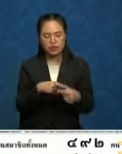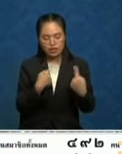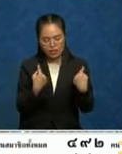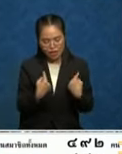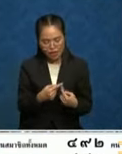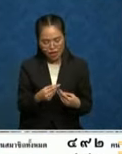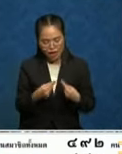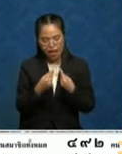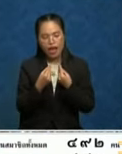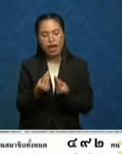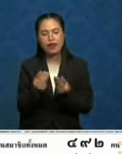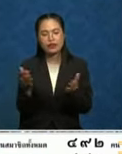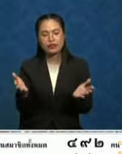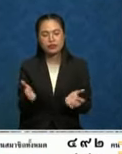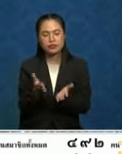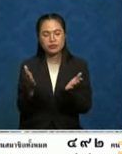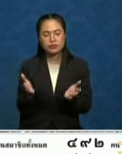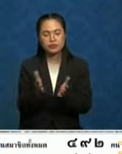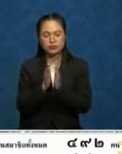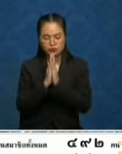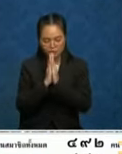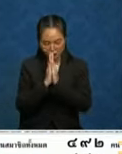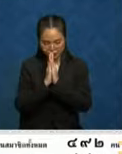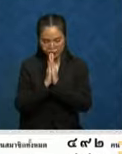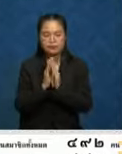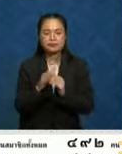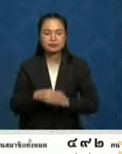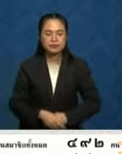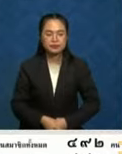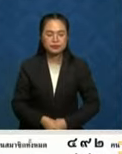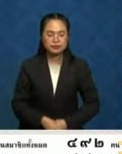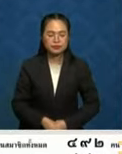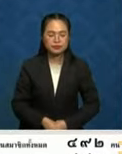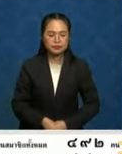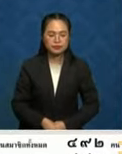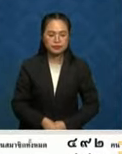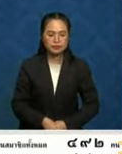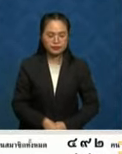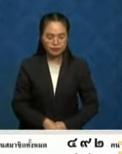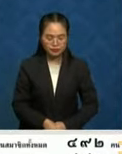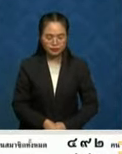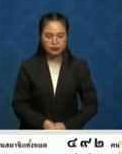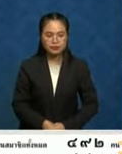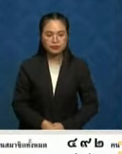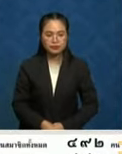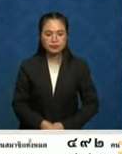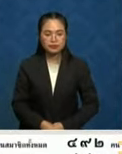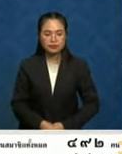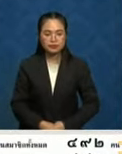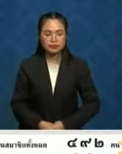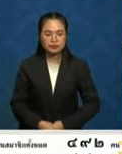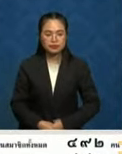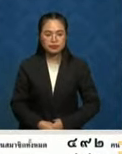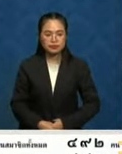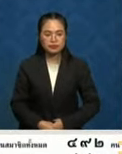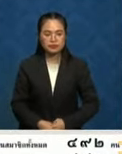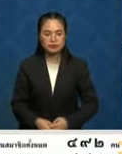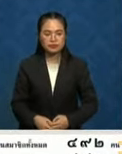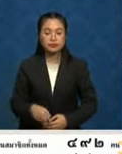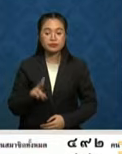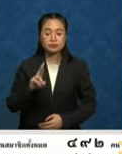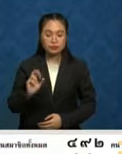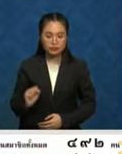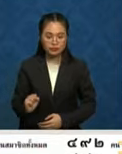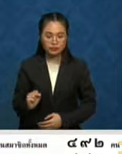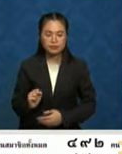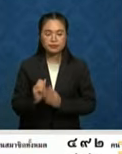ด้วยนะคะขอสนับสนุนค่ะขอบคุณค่ะขอบคุณมากครับสภาผู้แทนราษฎรยิน